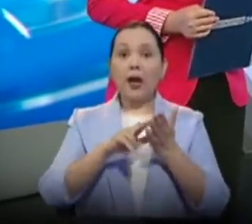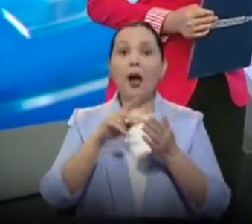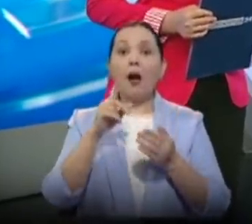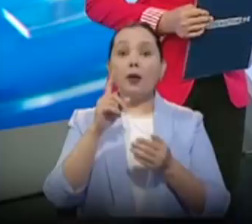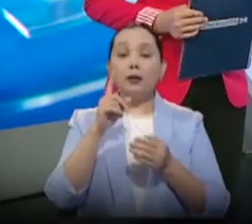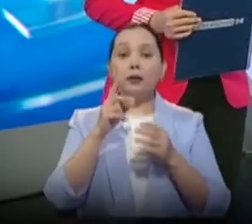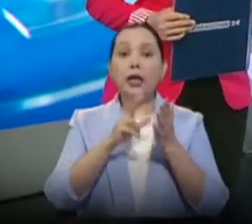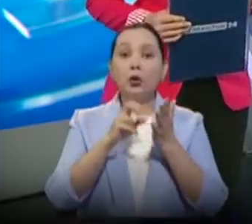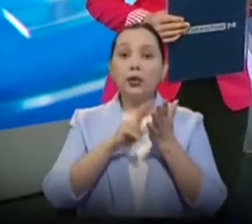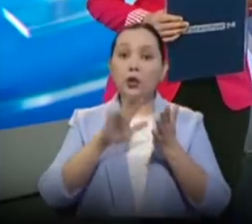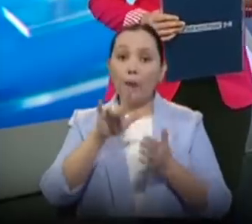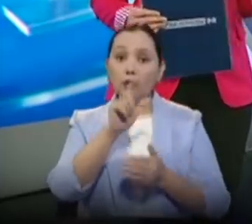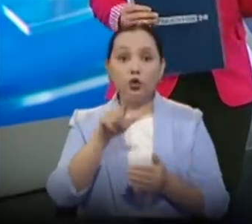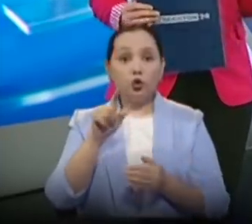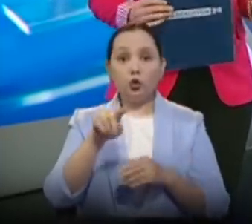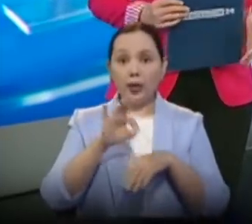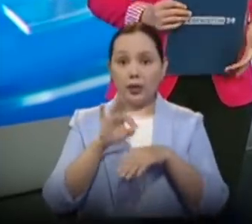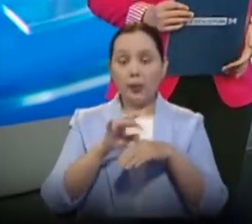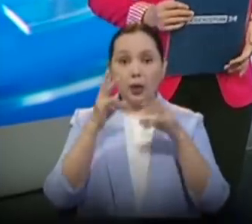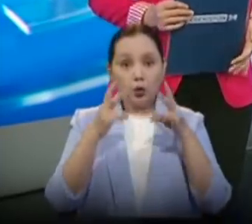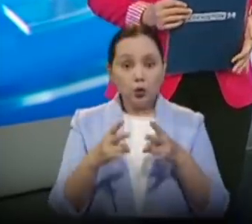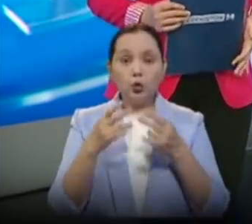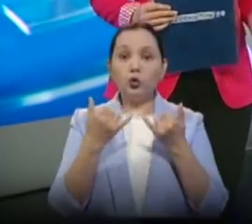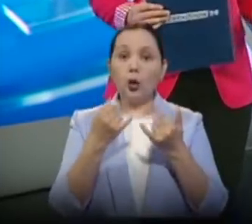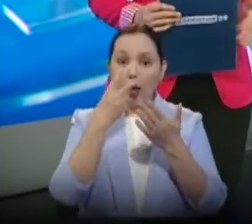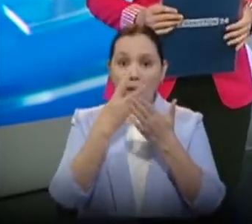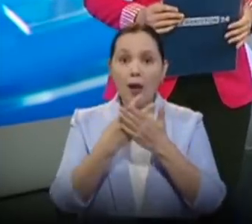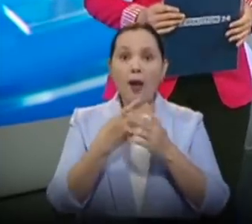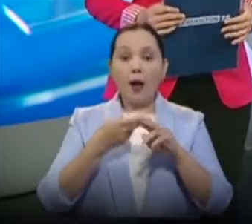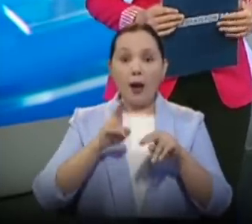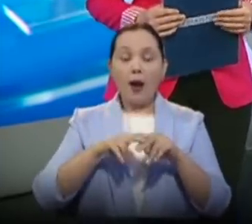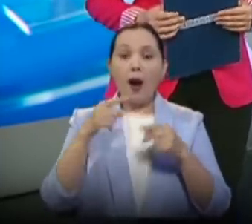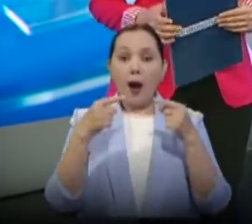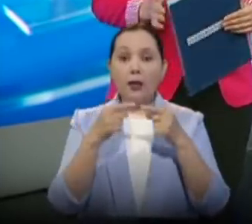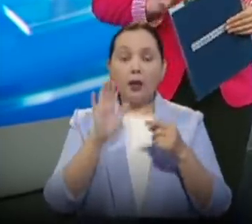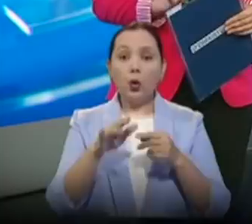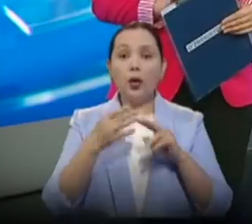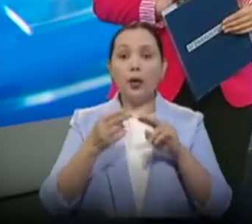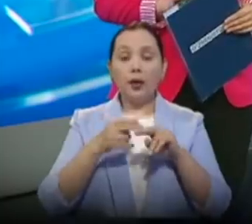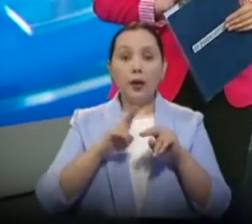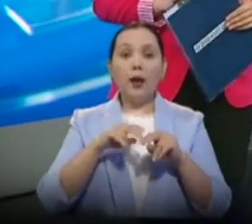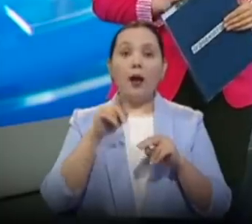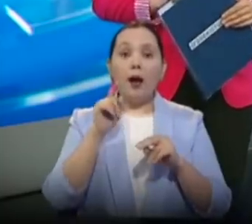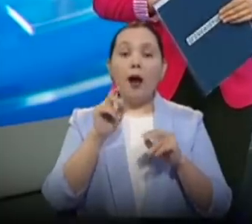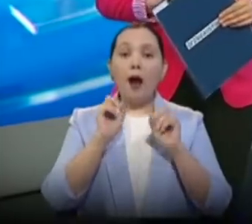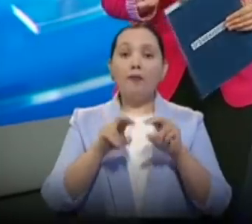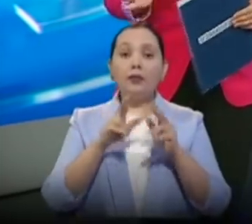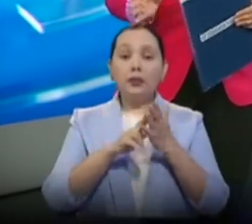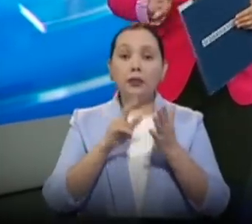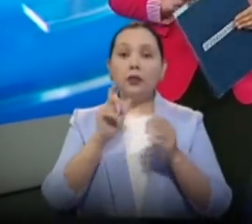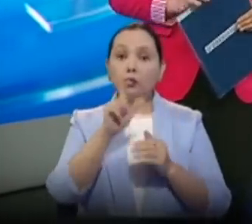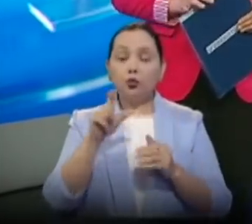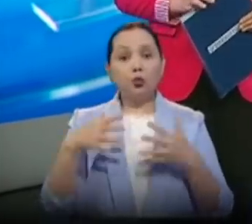7,138,885 нафар кеше ушбу кәсәллек белән рухәткә алынган. Шундан диярлек ярым. Аныкрагы 3,311,738 нафар